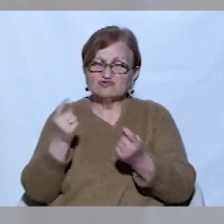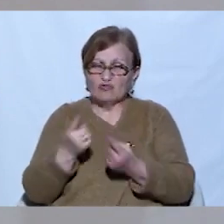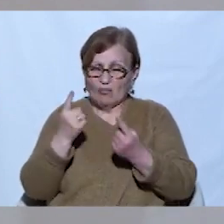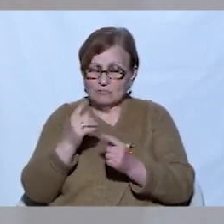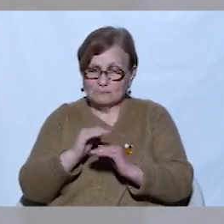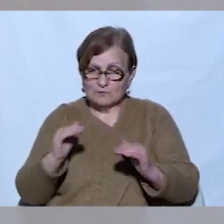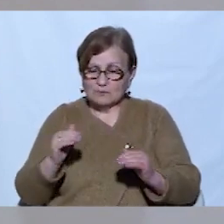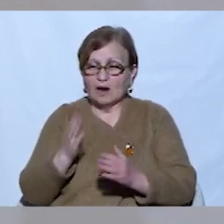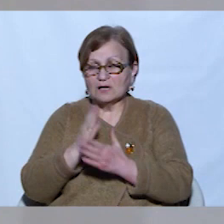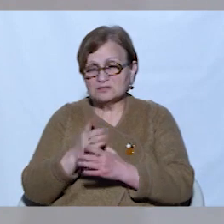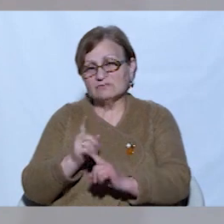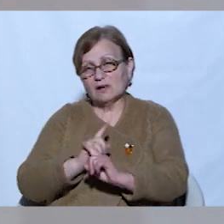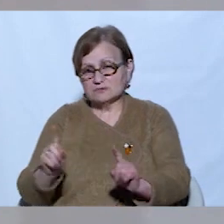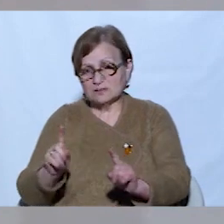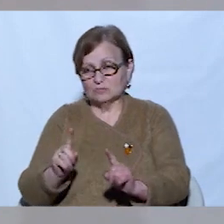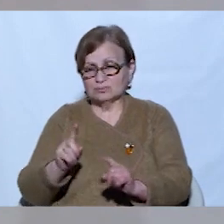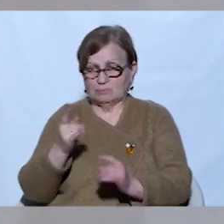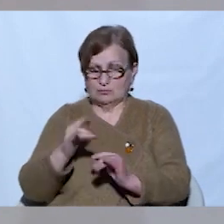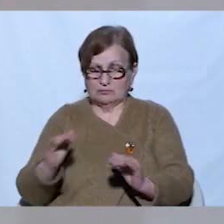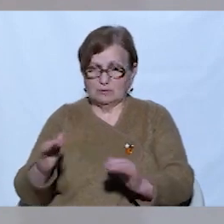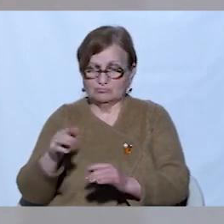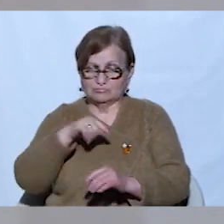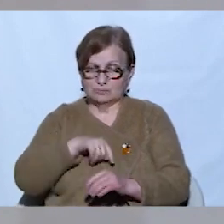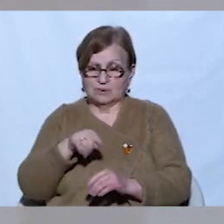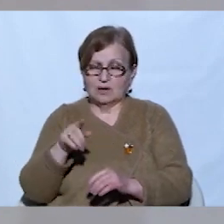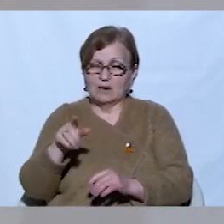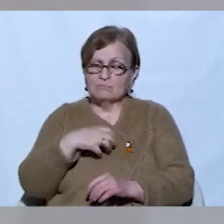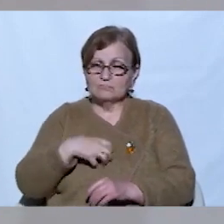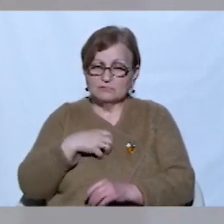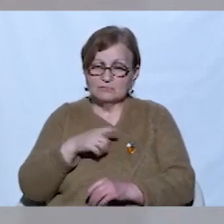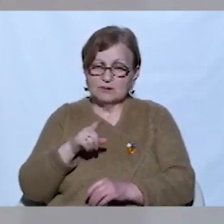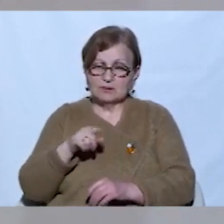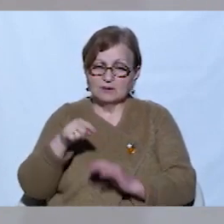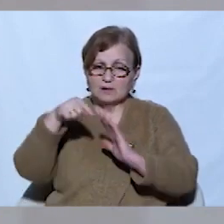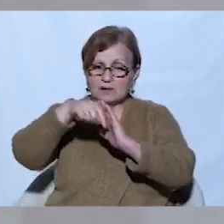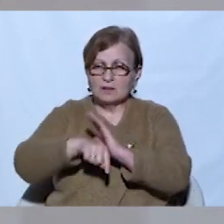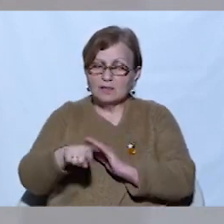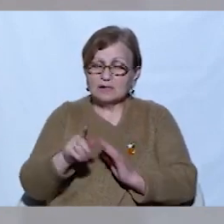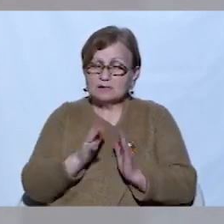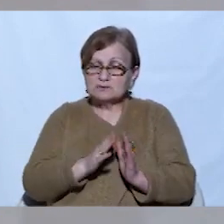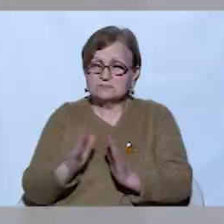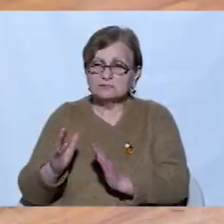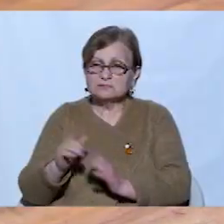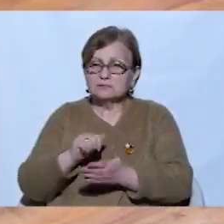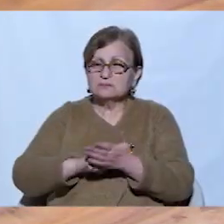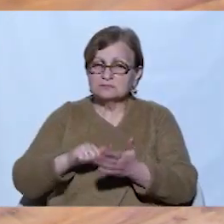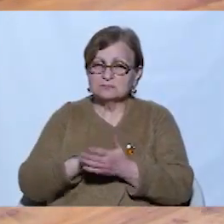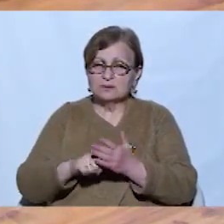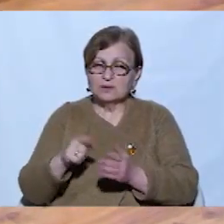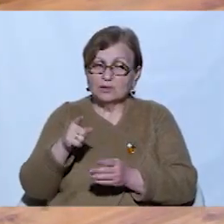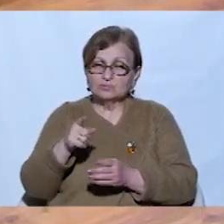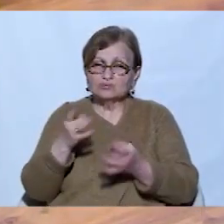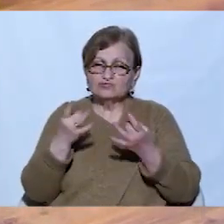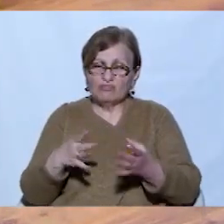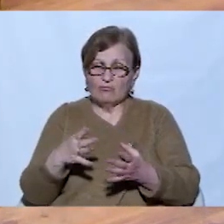ასევე განსაკუთრებულ საჭიროებს მქონე ბავშვები. აქ ძალიან მნიშვნელოვანი არის ის, რომ ფუნქცია რთული ქცევის რა არის, ხომ? თუ ტიპიური განვითარების